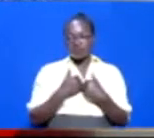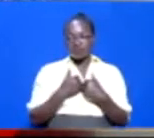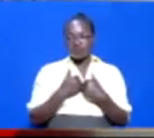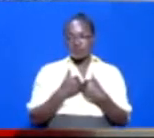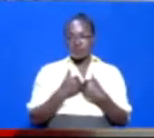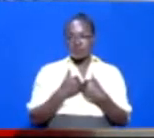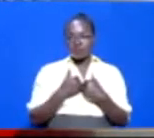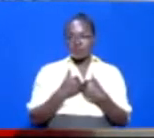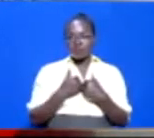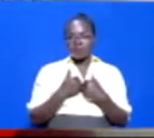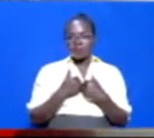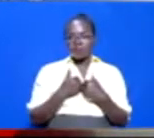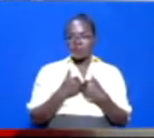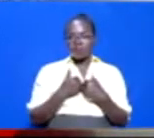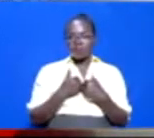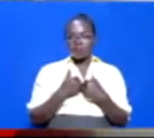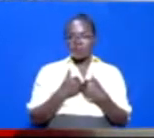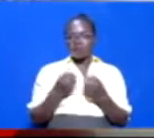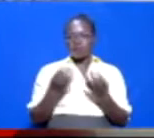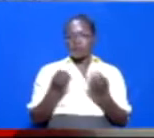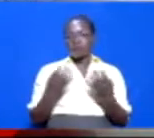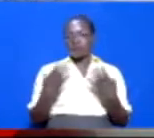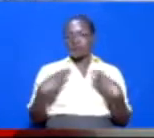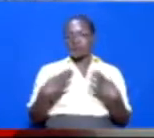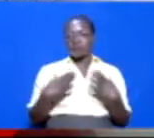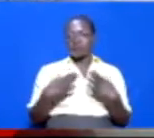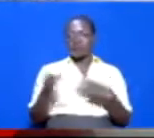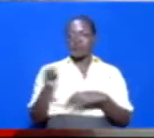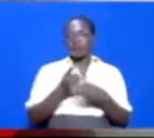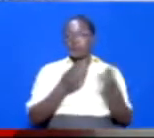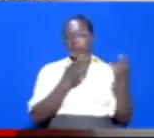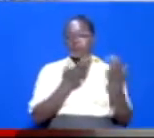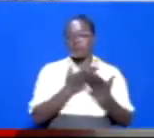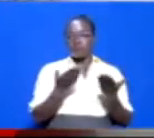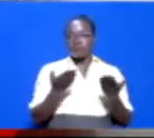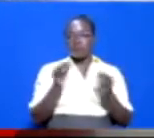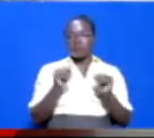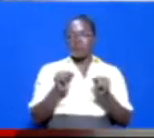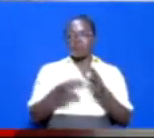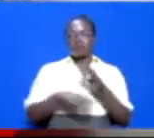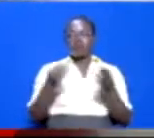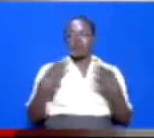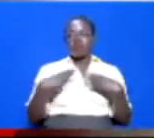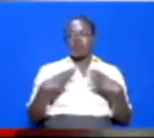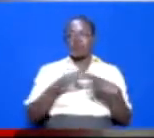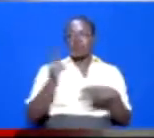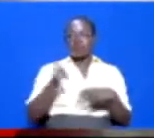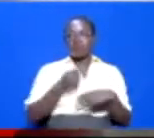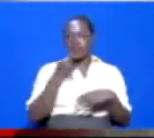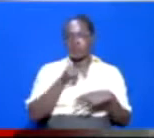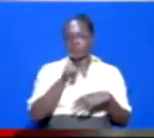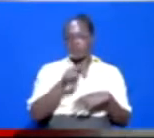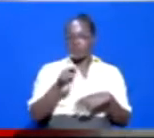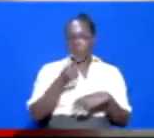moja kwa siku, aha. ni watu kadhaa kwa siku, mm-hmm. so kuna ile hope kwamba watapata watu ambaye Wakenya watasema, wakati